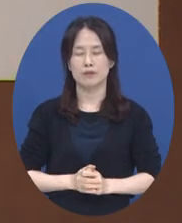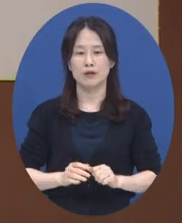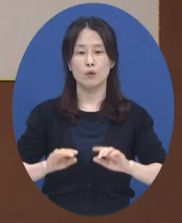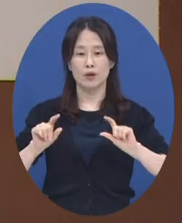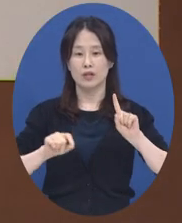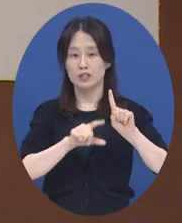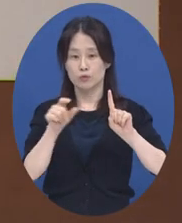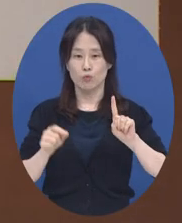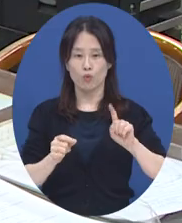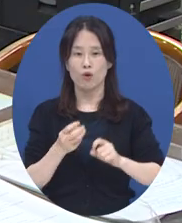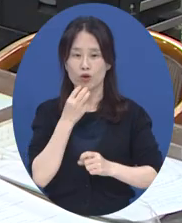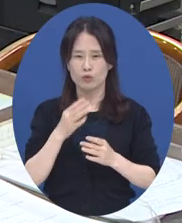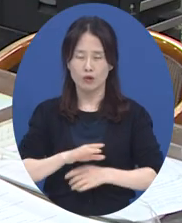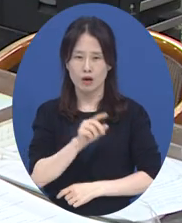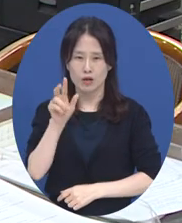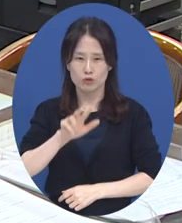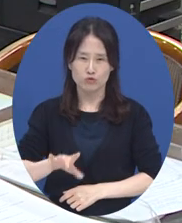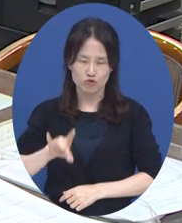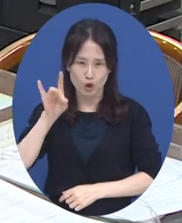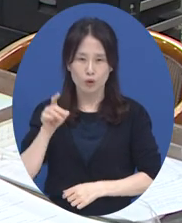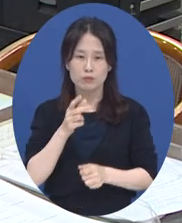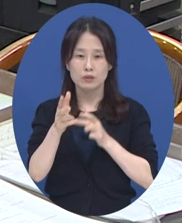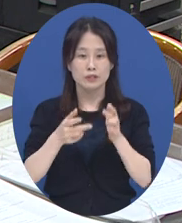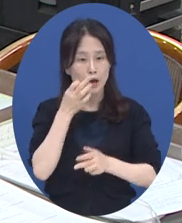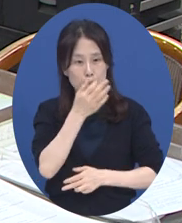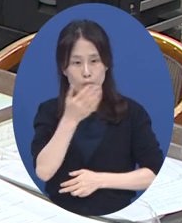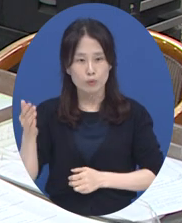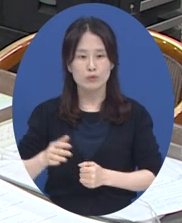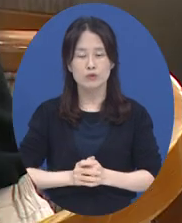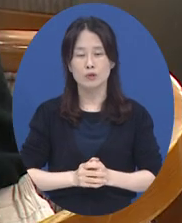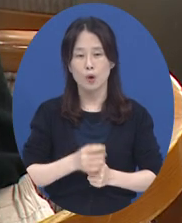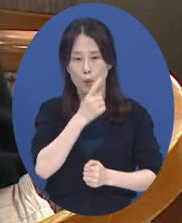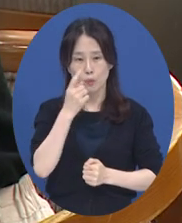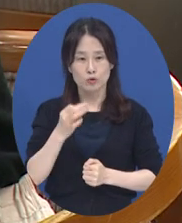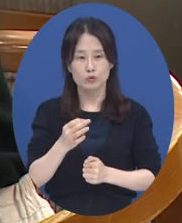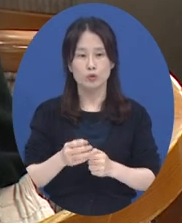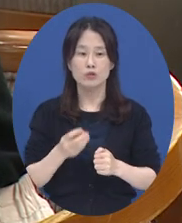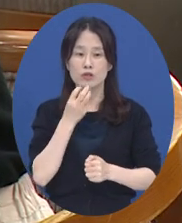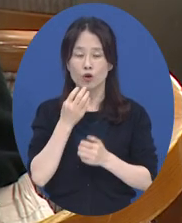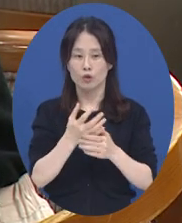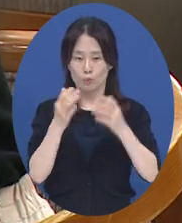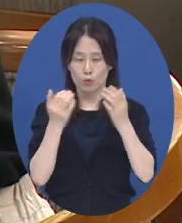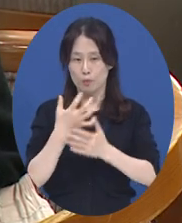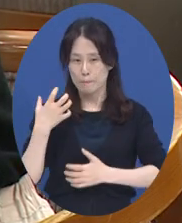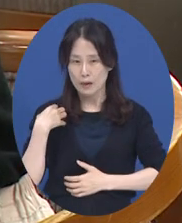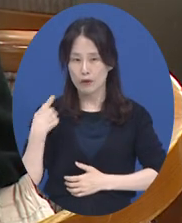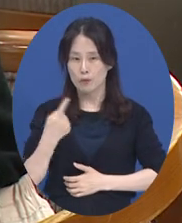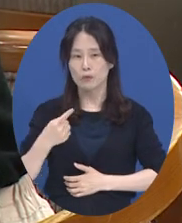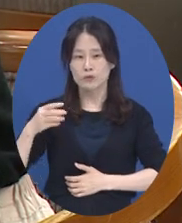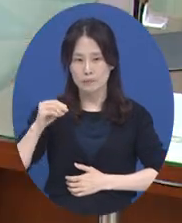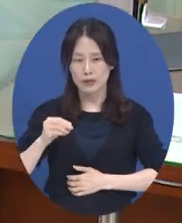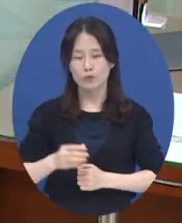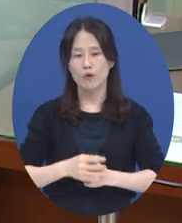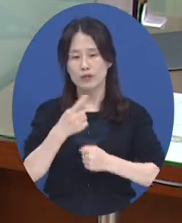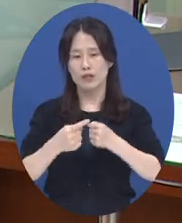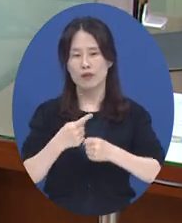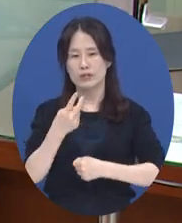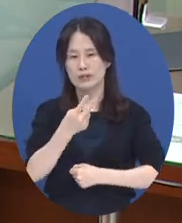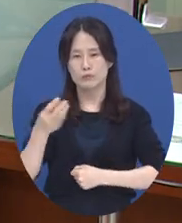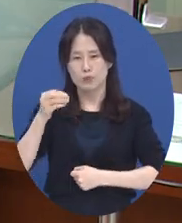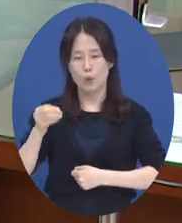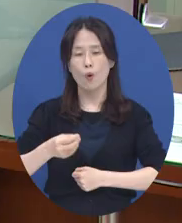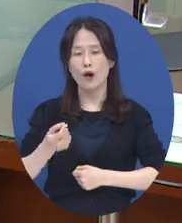경기도가 전국 최초로 선보인 정책인데 보증료는 경기도가 전부 내주고 1천만 원까지 연